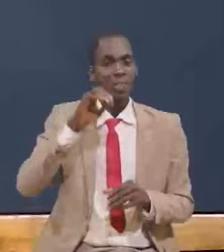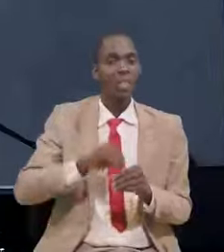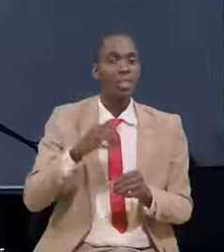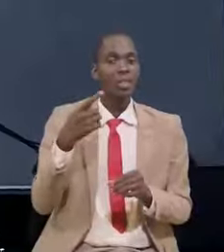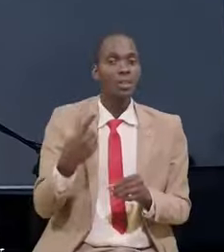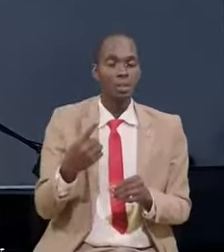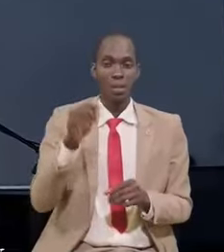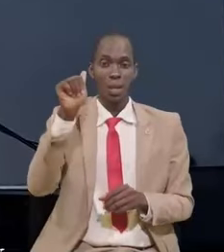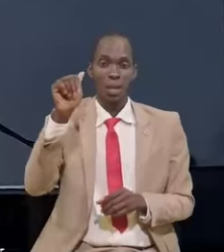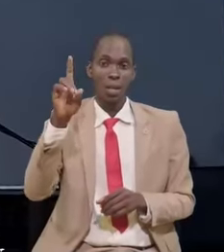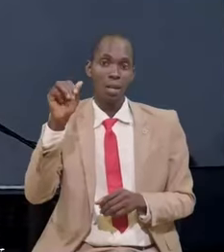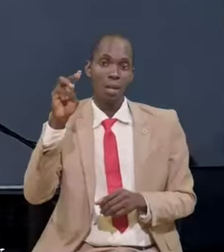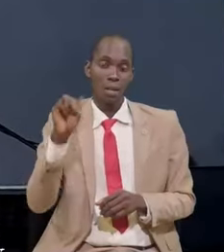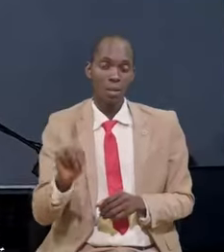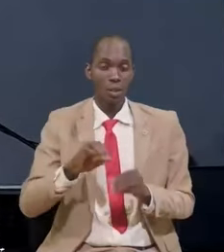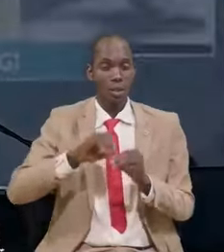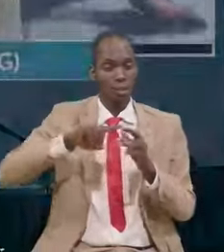Au commencement, Ève.